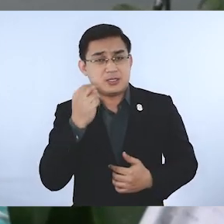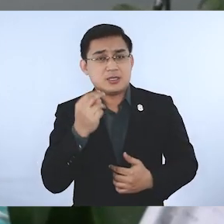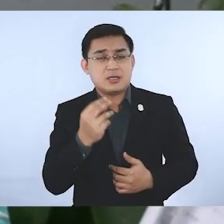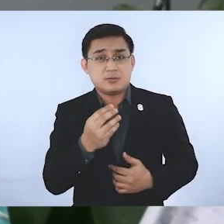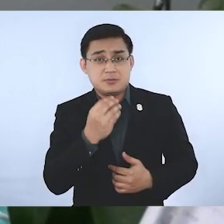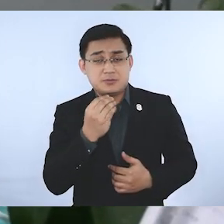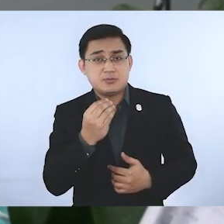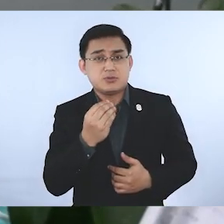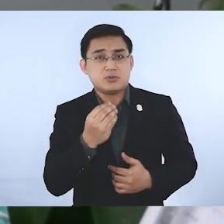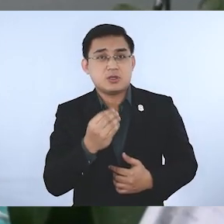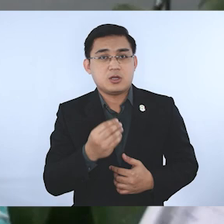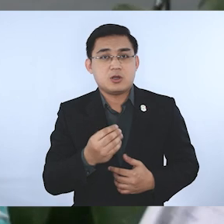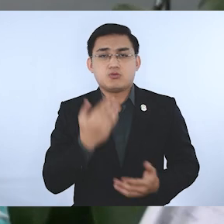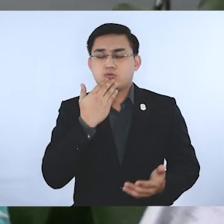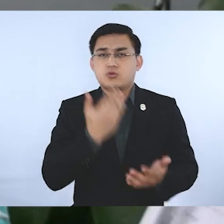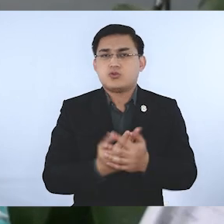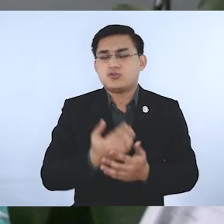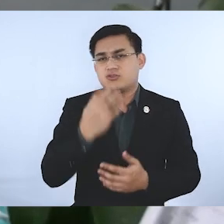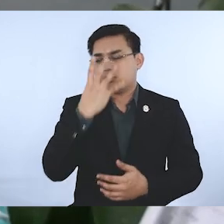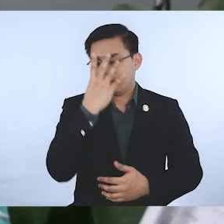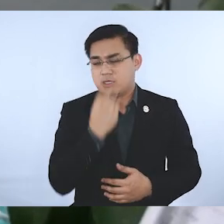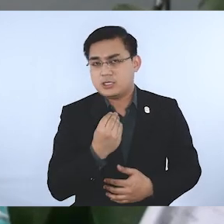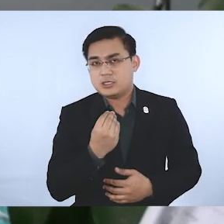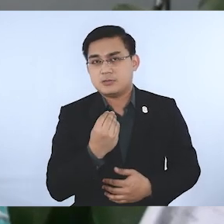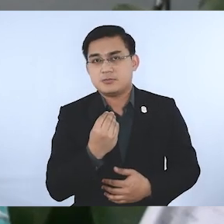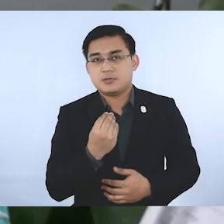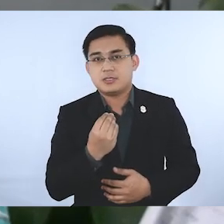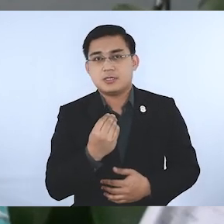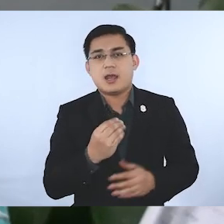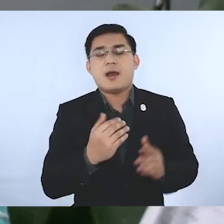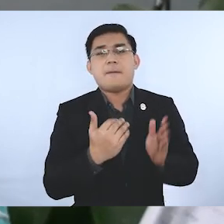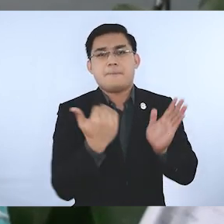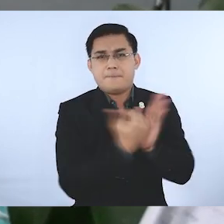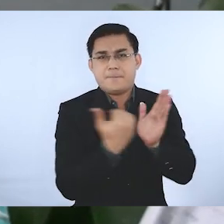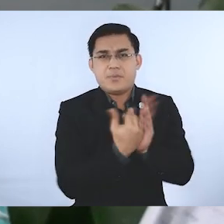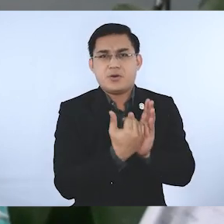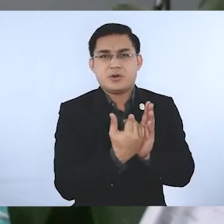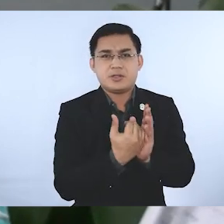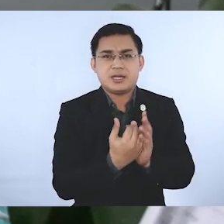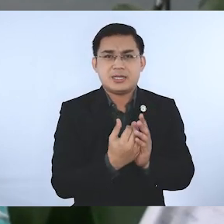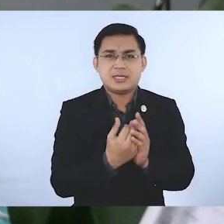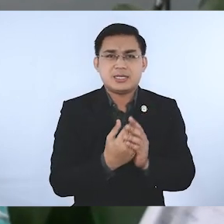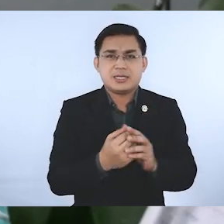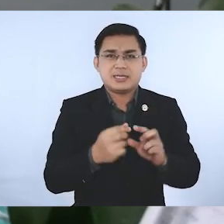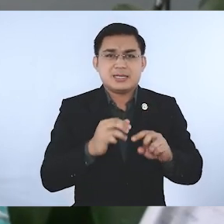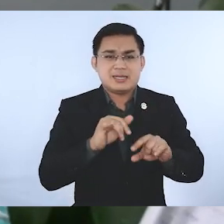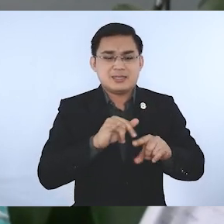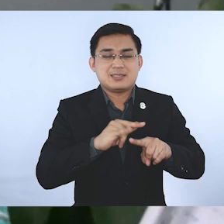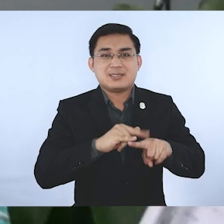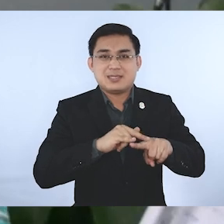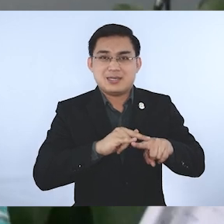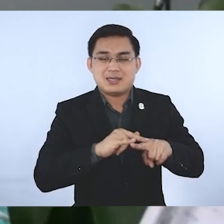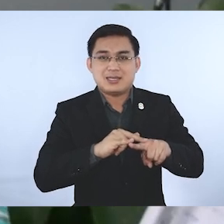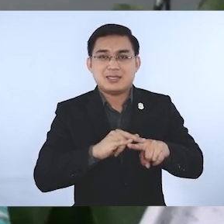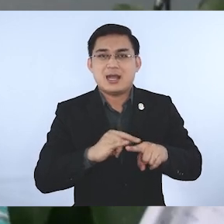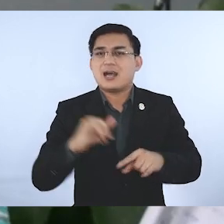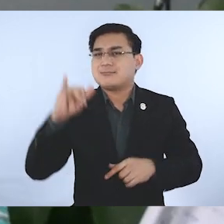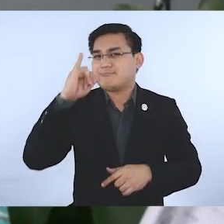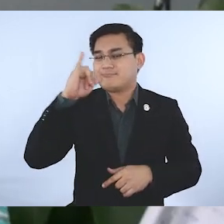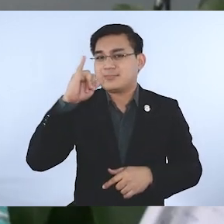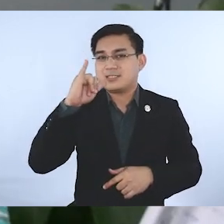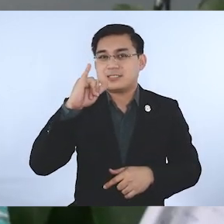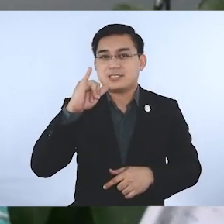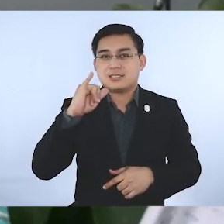at least 7 to 8 hours, iwasan ang bisyo, cigarettes, alcohol, and drugs.